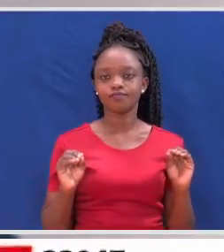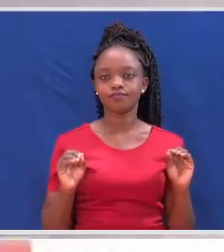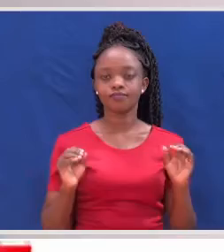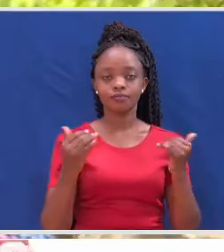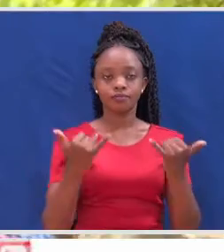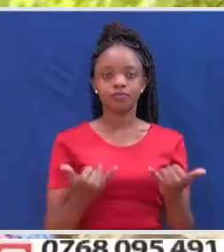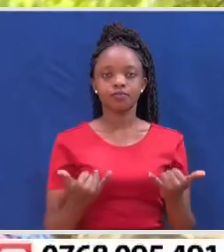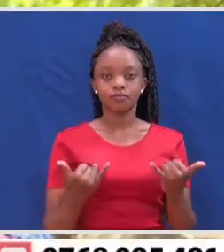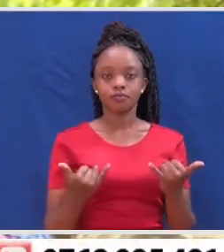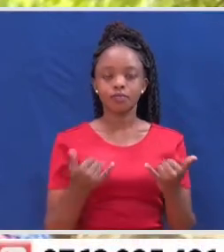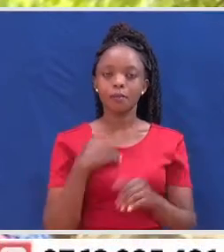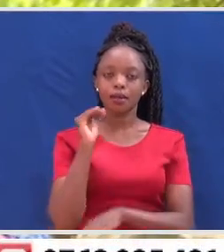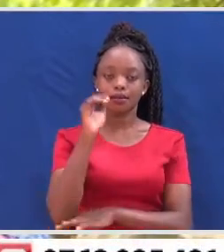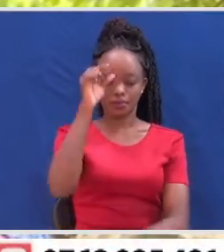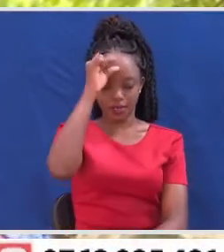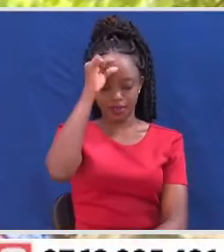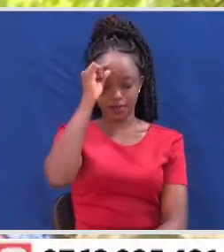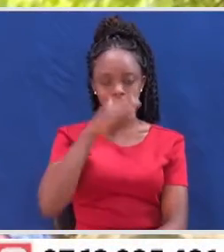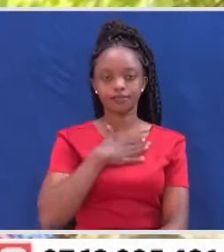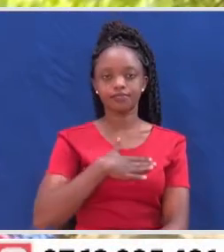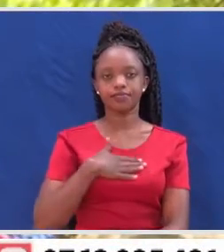Sasa nauliza serikali